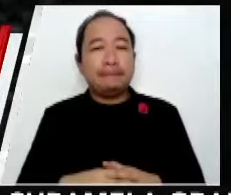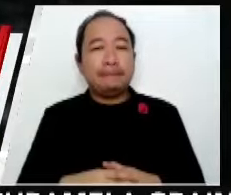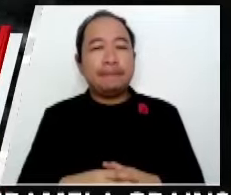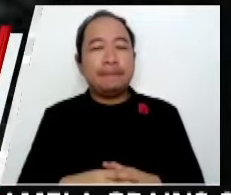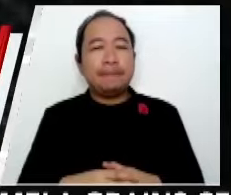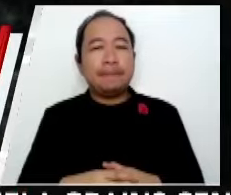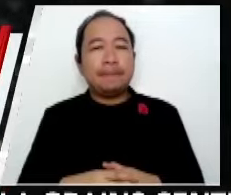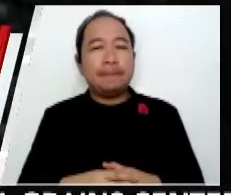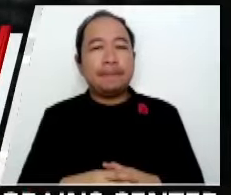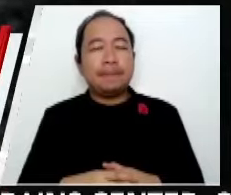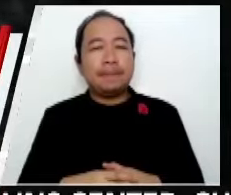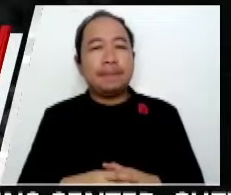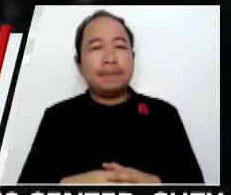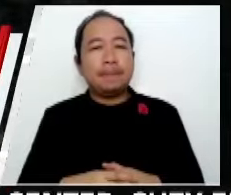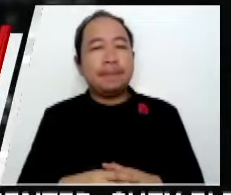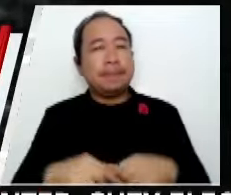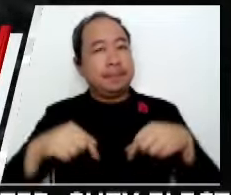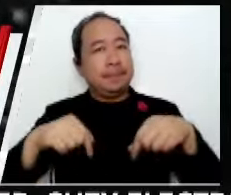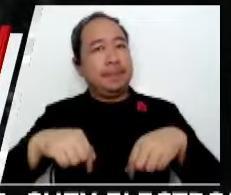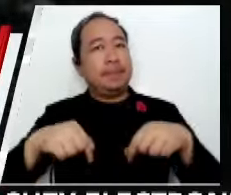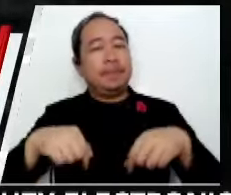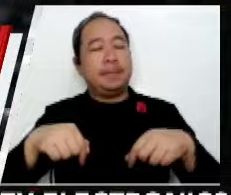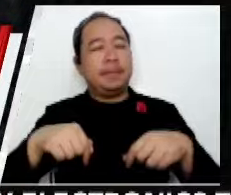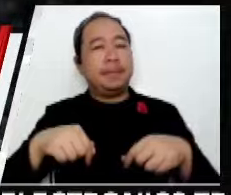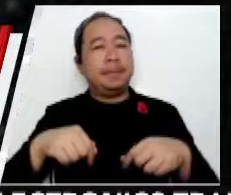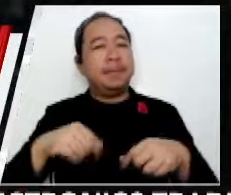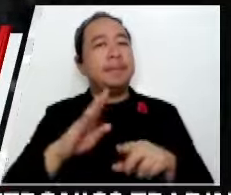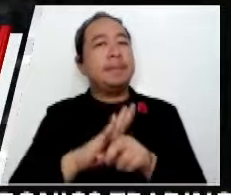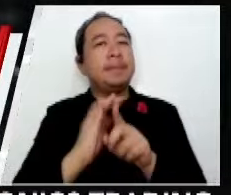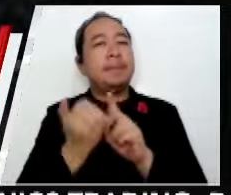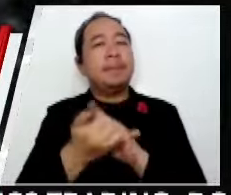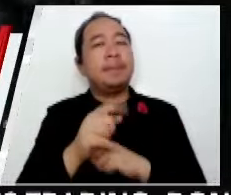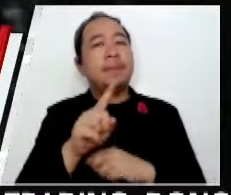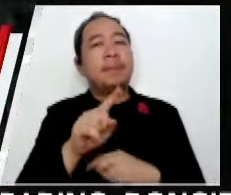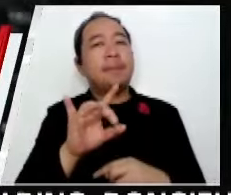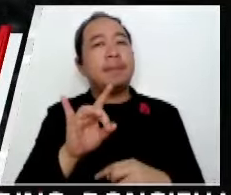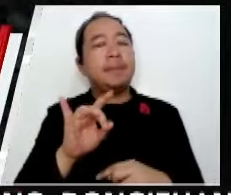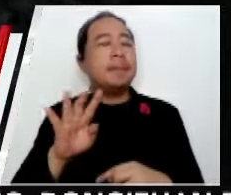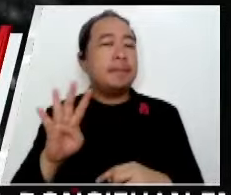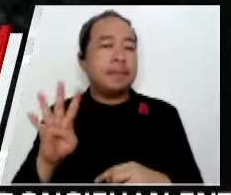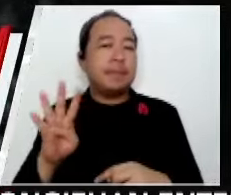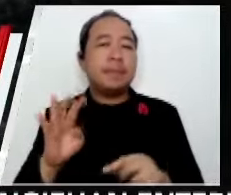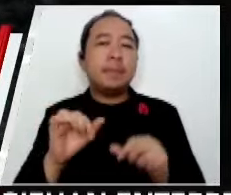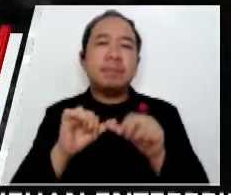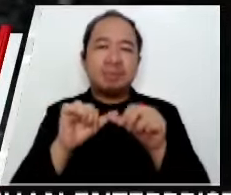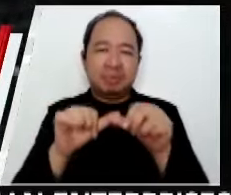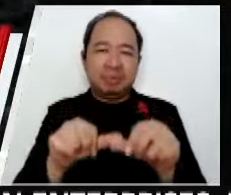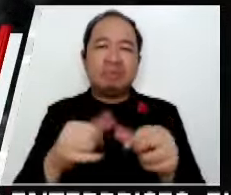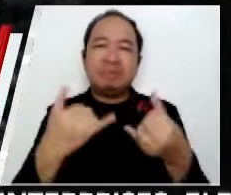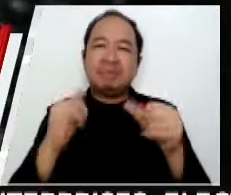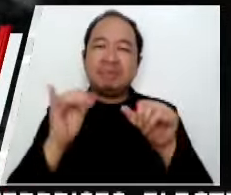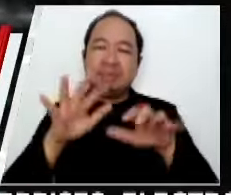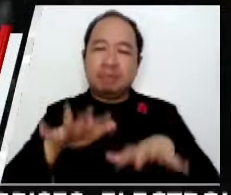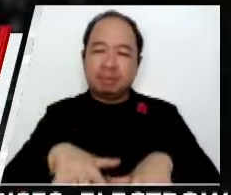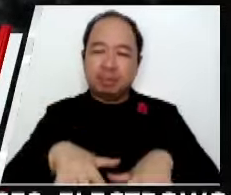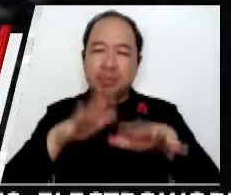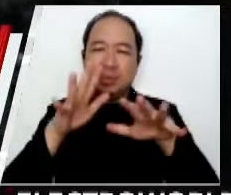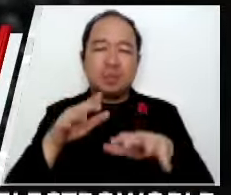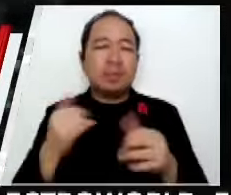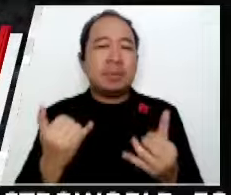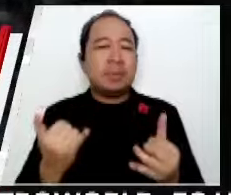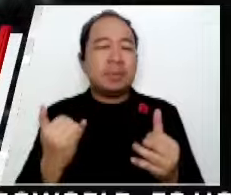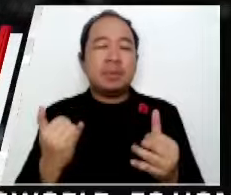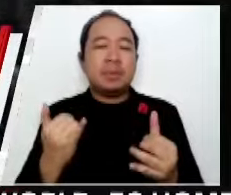Atom, dito nga sa kinaroroonan natin sa Barangay 184 sa St. Peter Street, hanggang ngayon ay baha pa rin at hindi makadaan dito yung